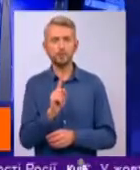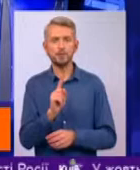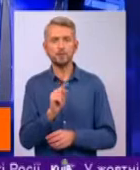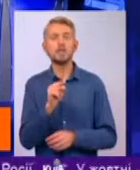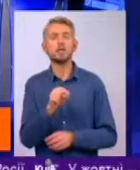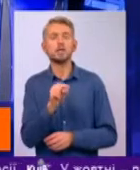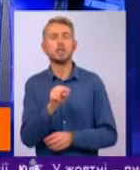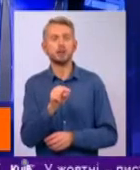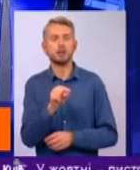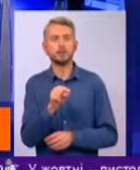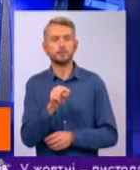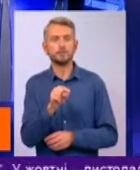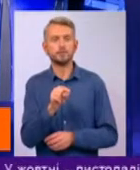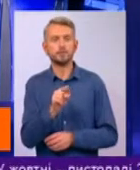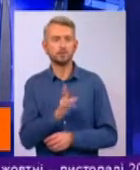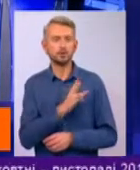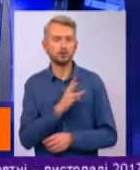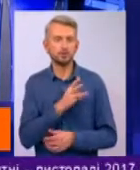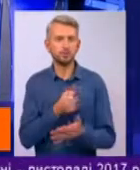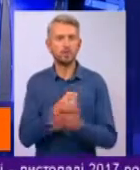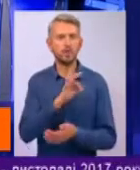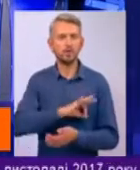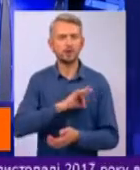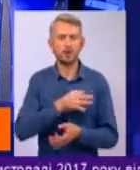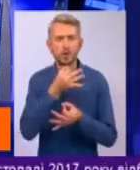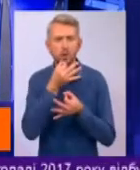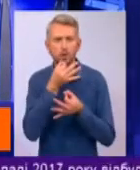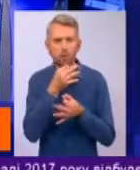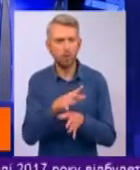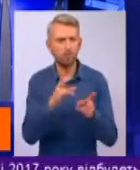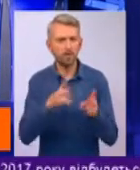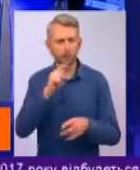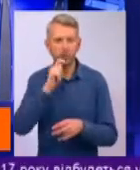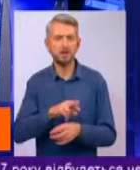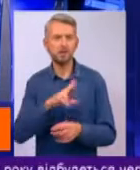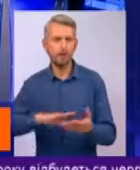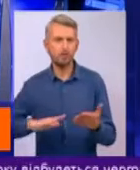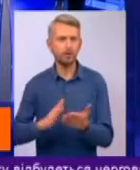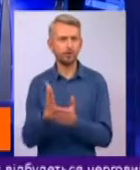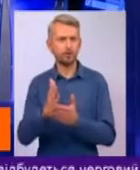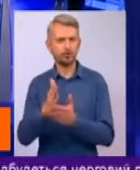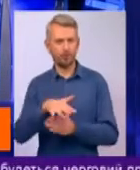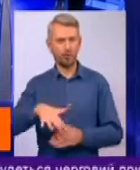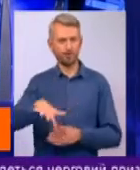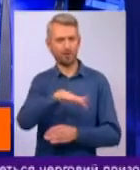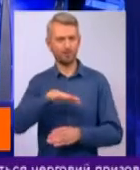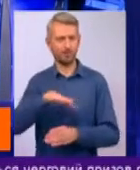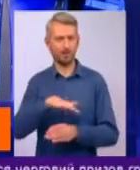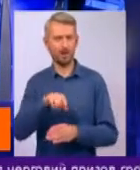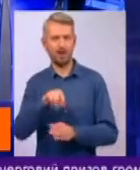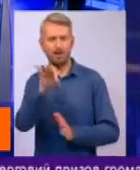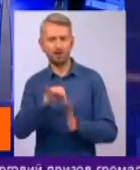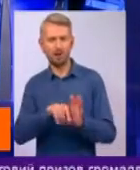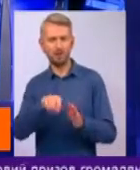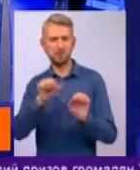ця жага до використання любої біди в Україні як політичної трибуни, з якої тут же можна робити, висказувати